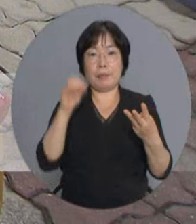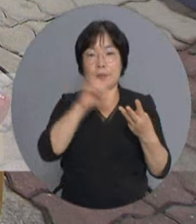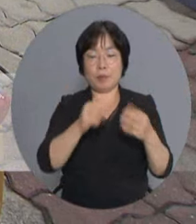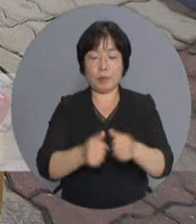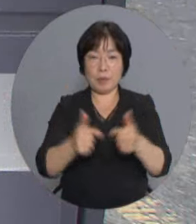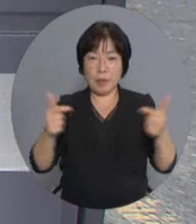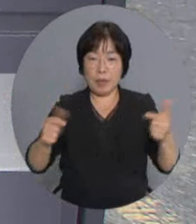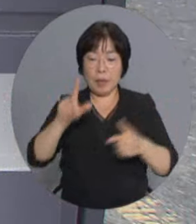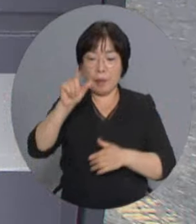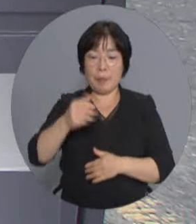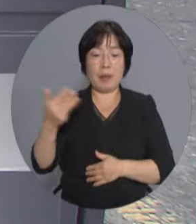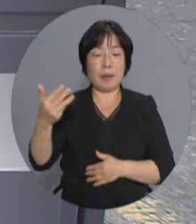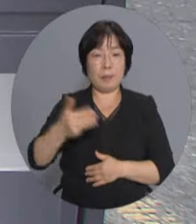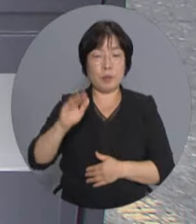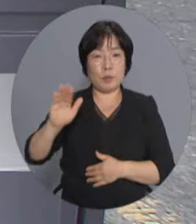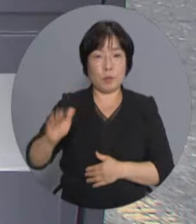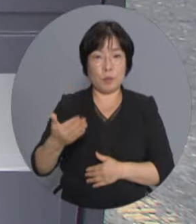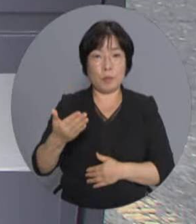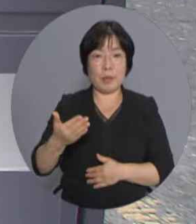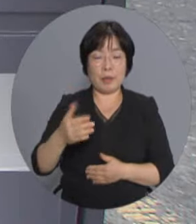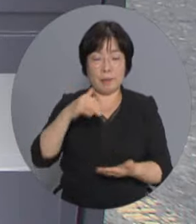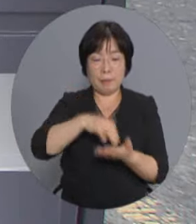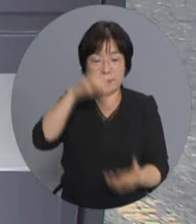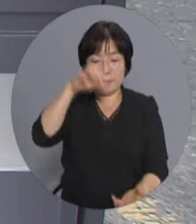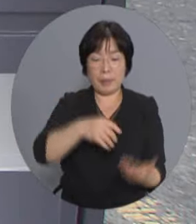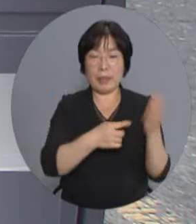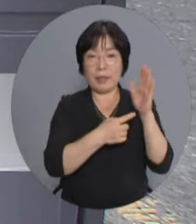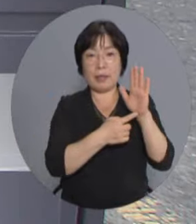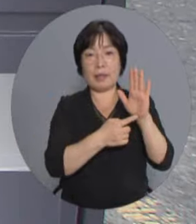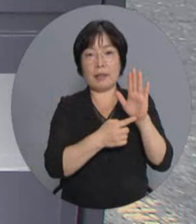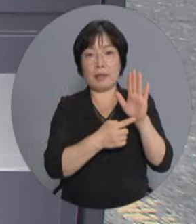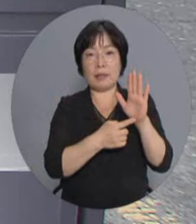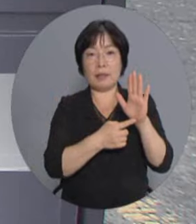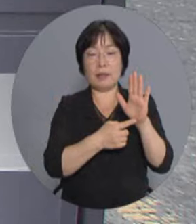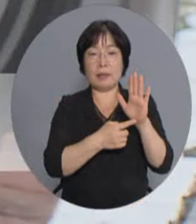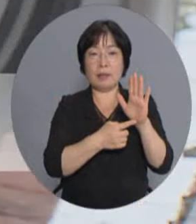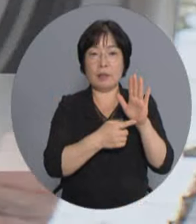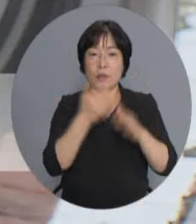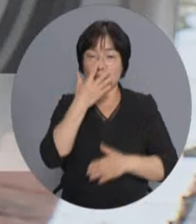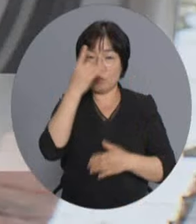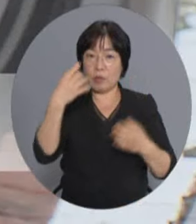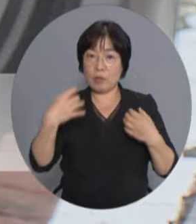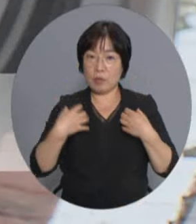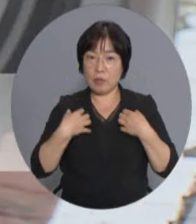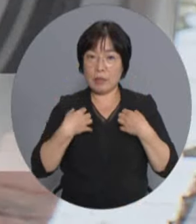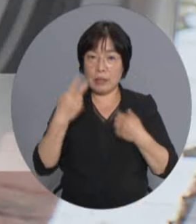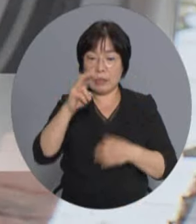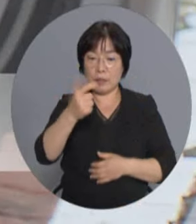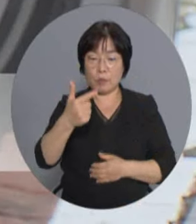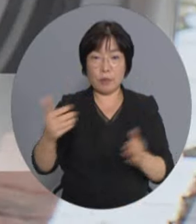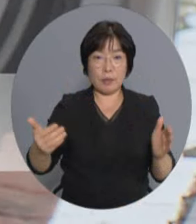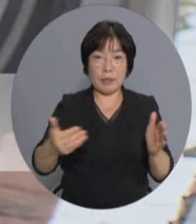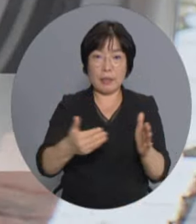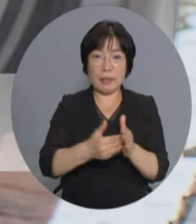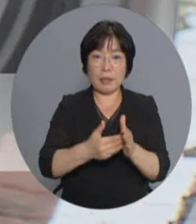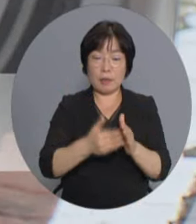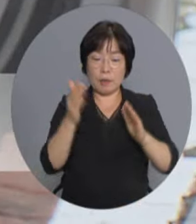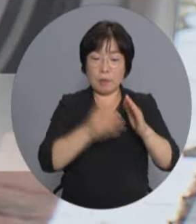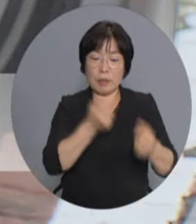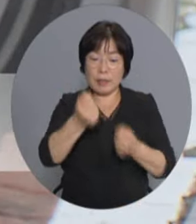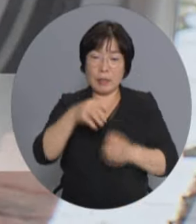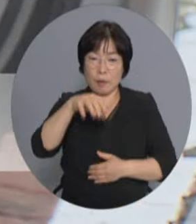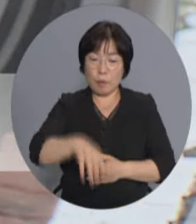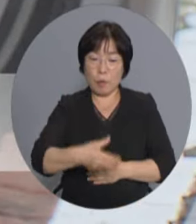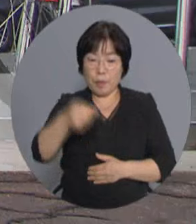늘어난 18,900여 명으로 집계됐다고 밝혔습니다. 순천시는 오는 2026년까지